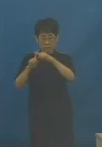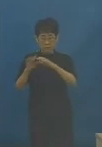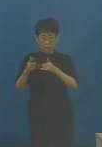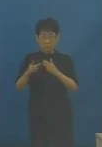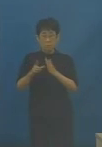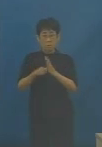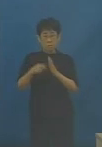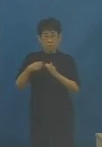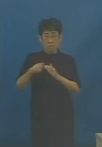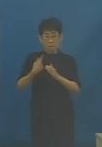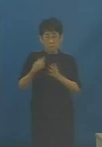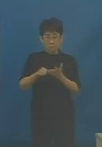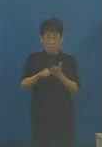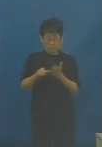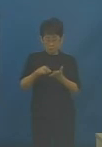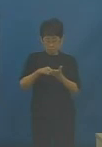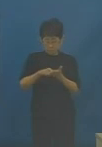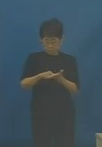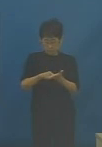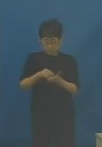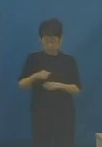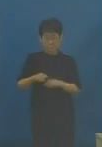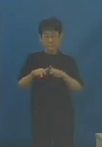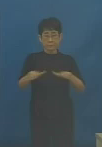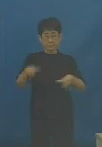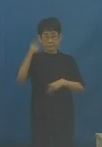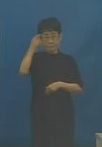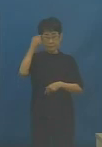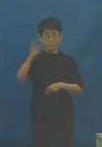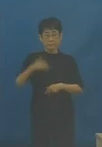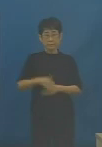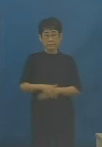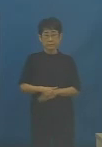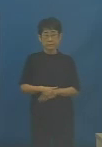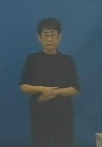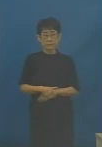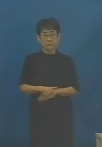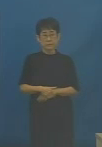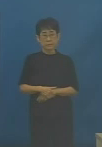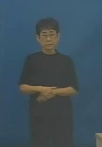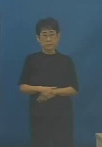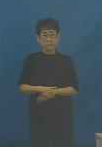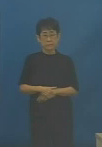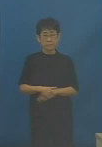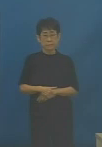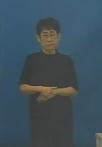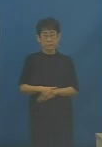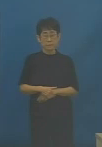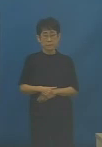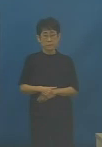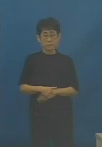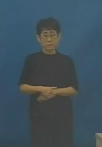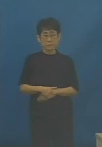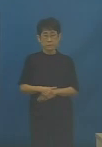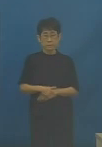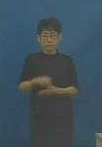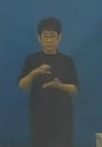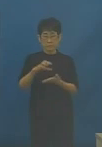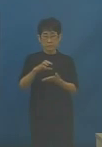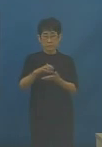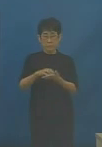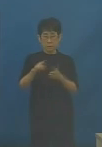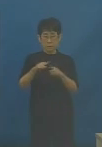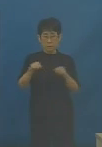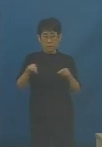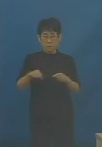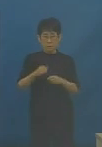ステムなのかなと思うんですが、その偽ってこう療養証明書をこう何ですか発行するということ